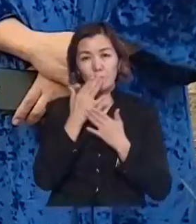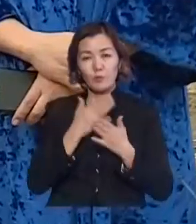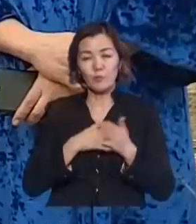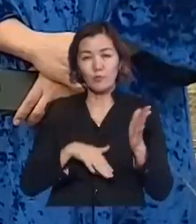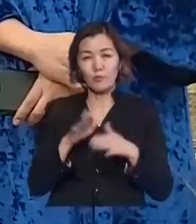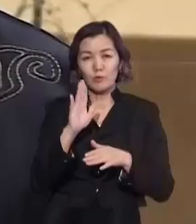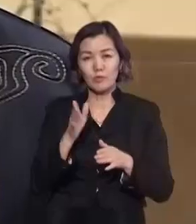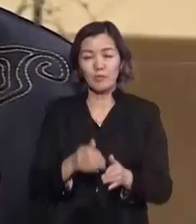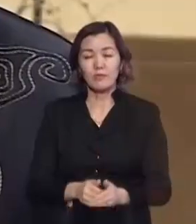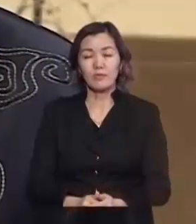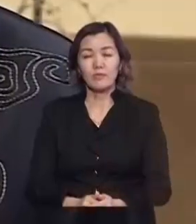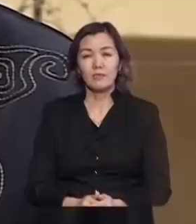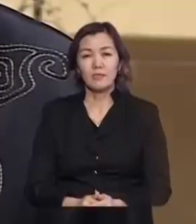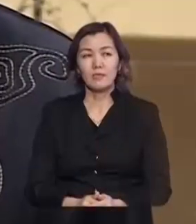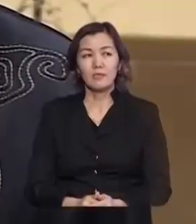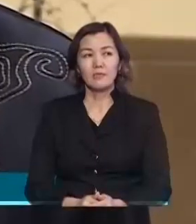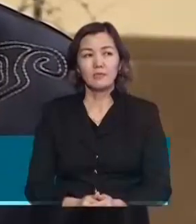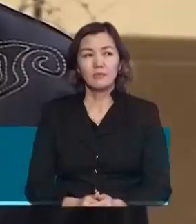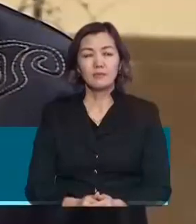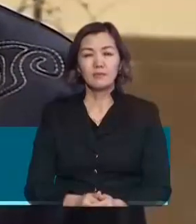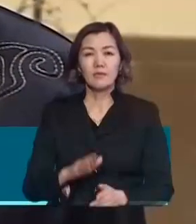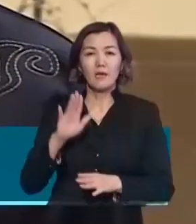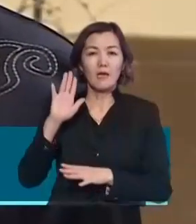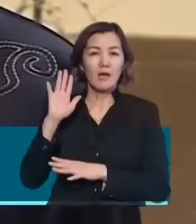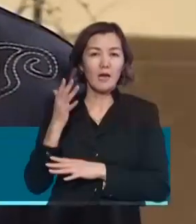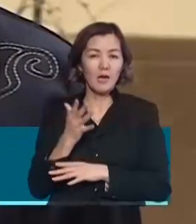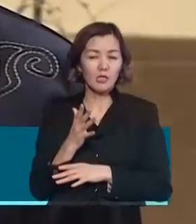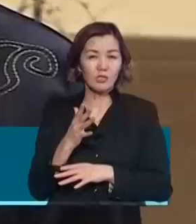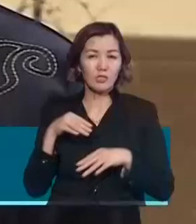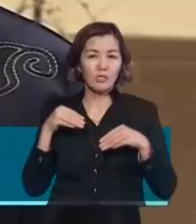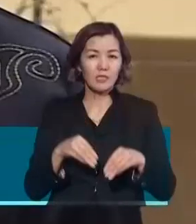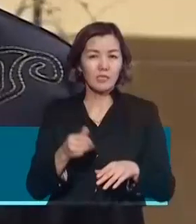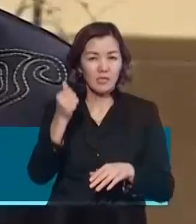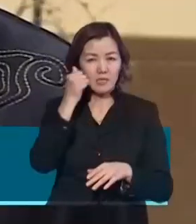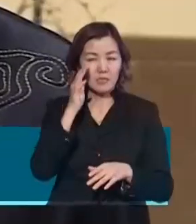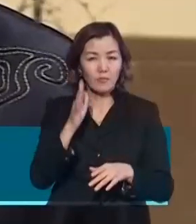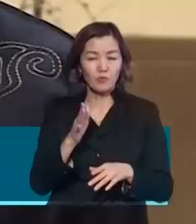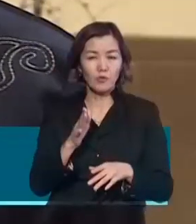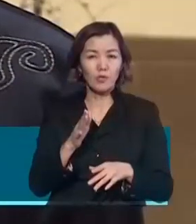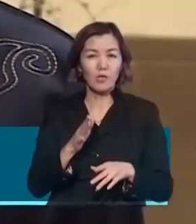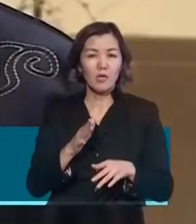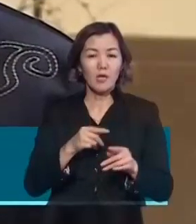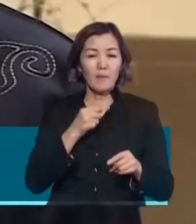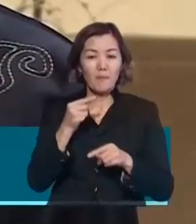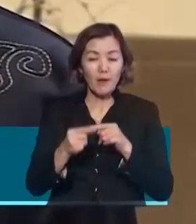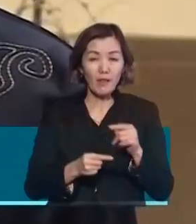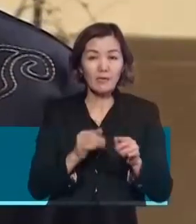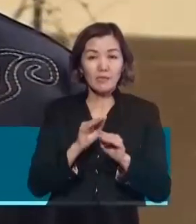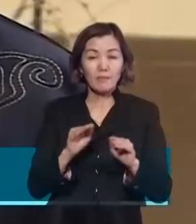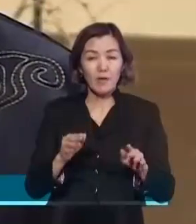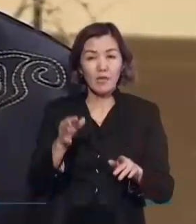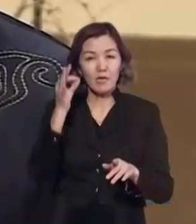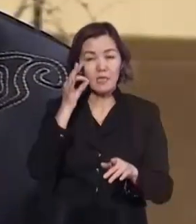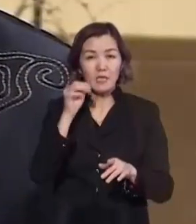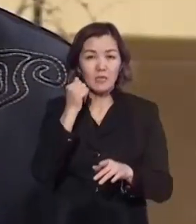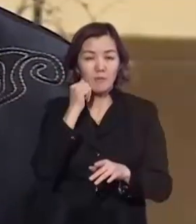өседі дейді. Ағаш ексең естелік қалады. Ертең балаңның баласы айтып жүреді. Мына